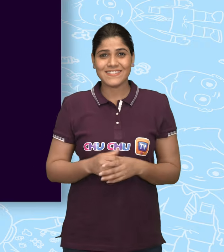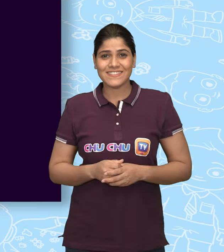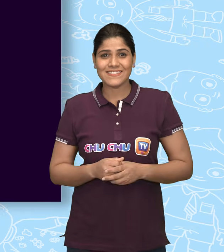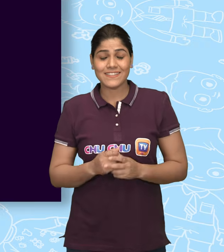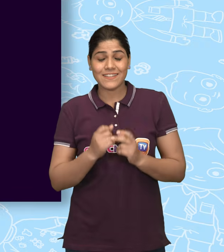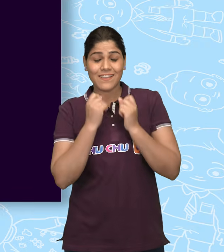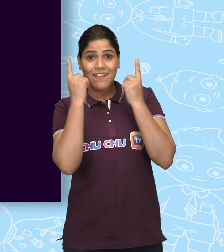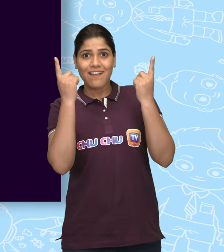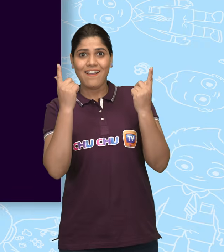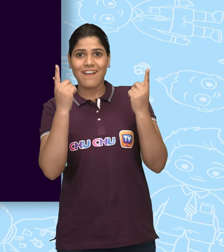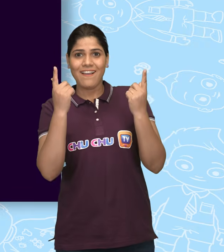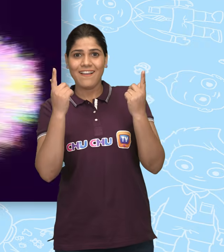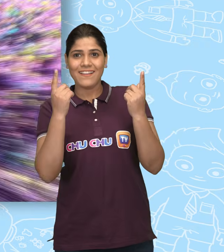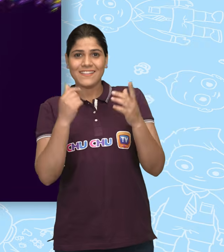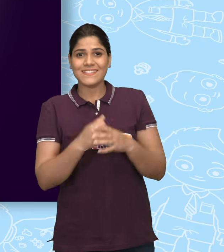खुल जा।